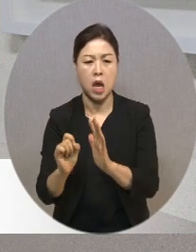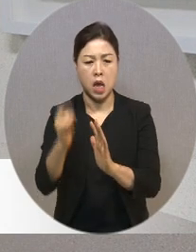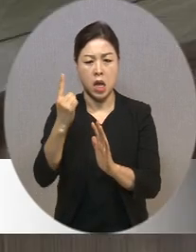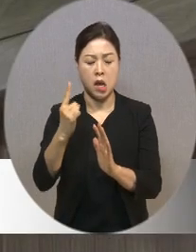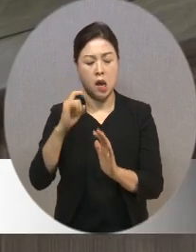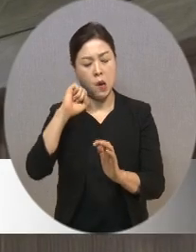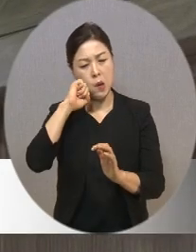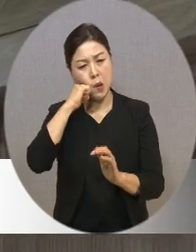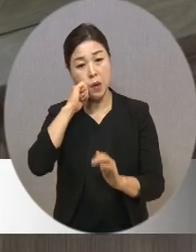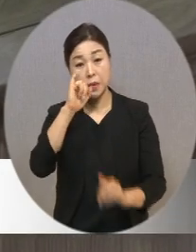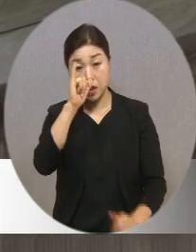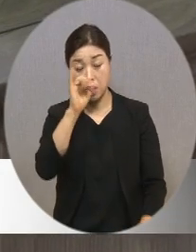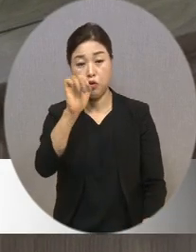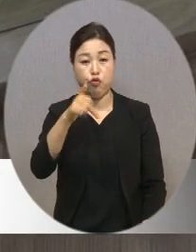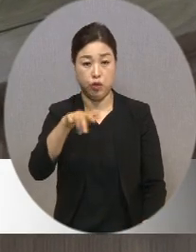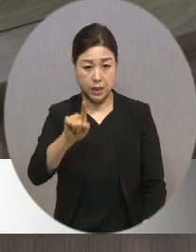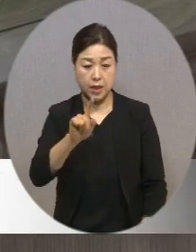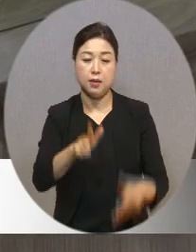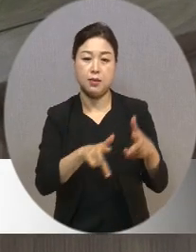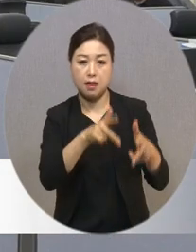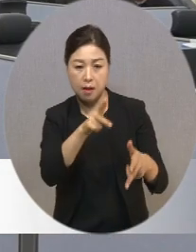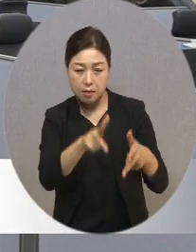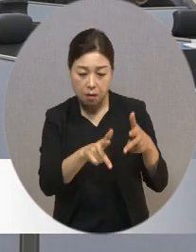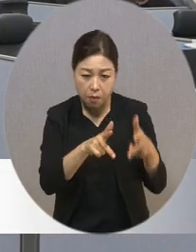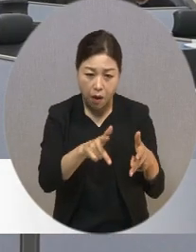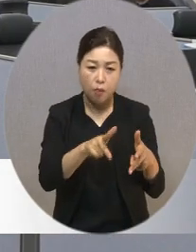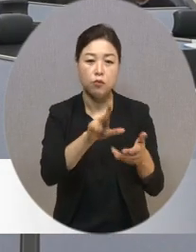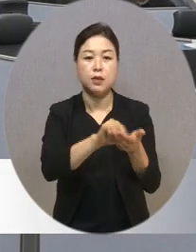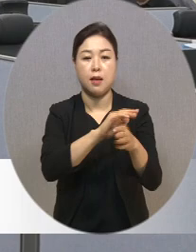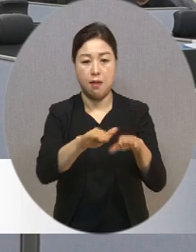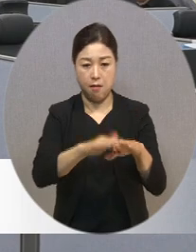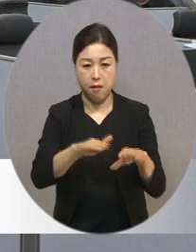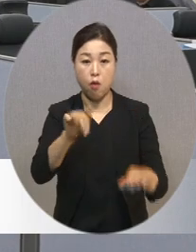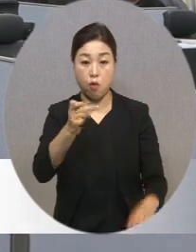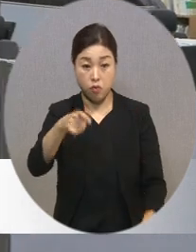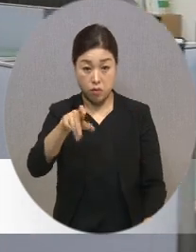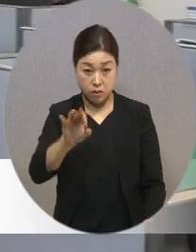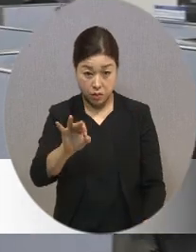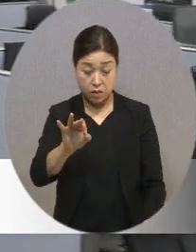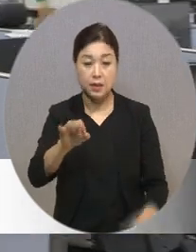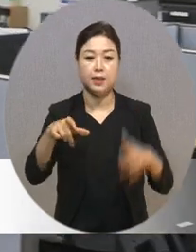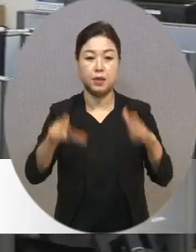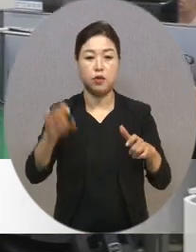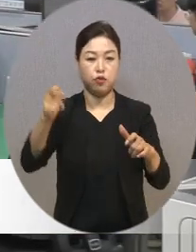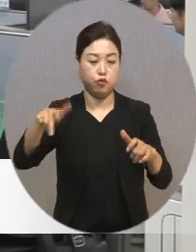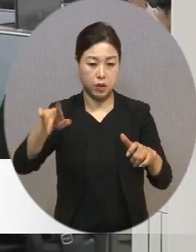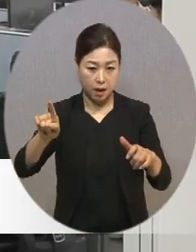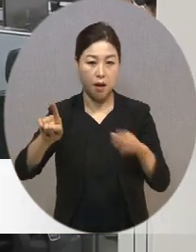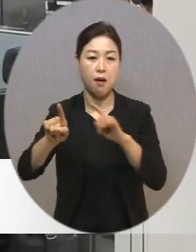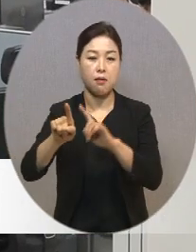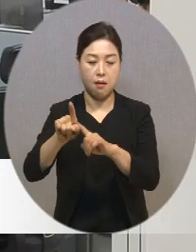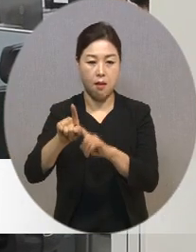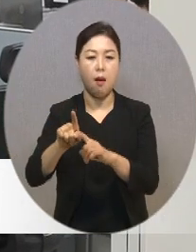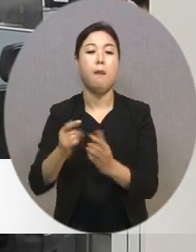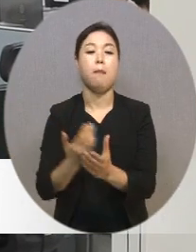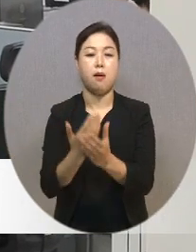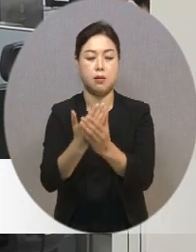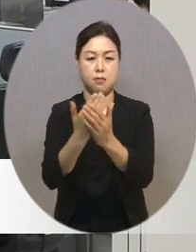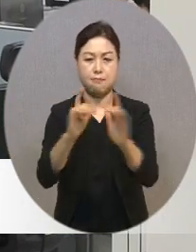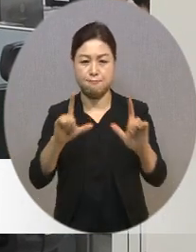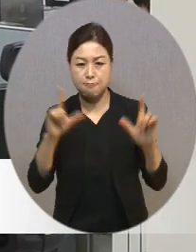어려움을 겪고 있는 유자산업 문제를 해결하고 고흥 유자의 지속 가능한 성장과 명성을 더욱 높이기